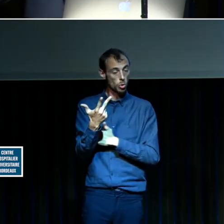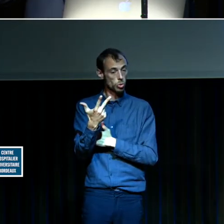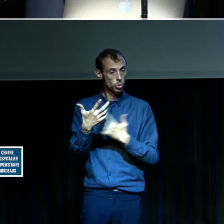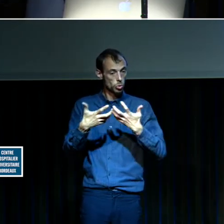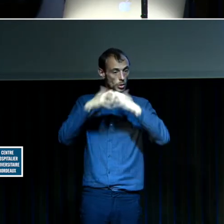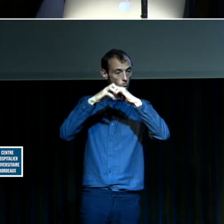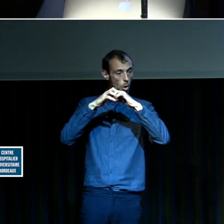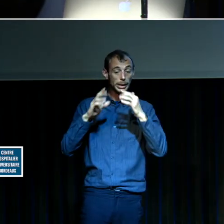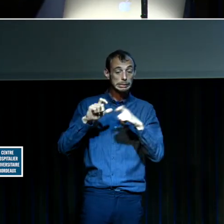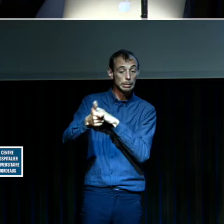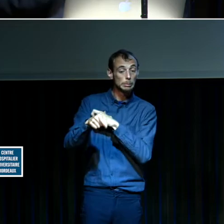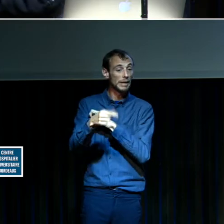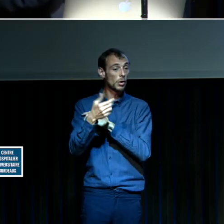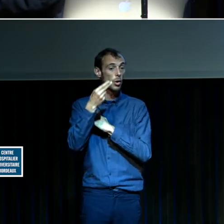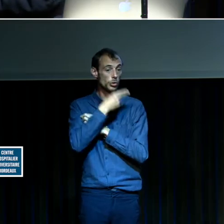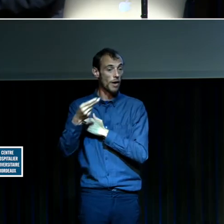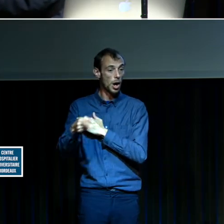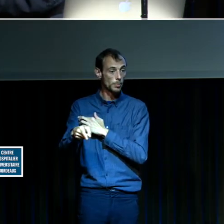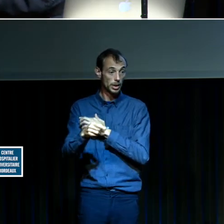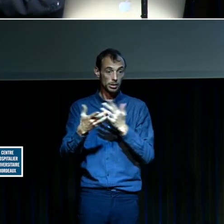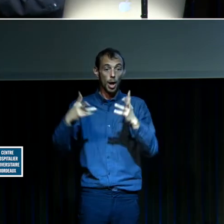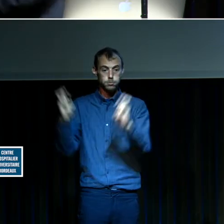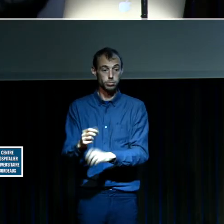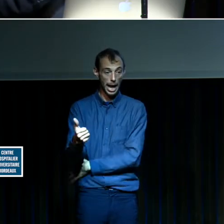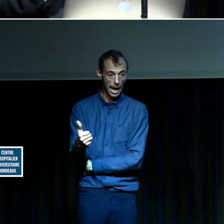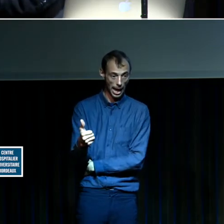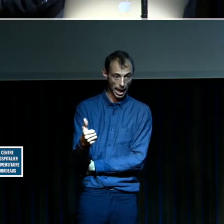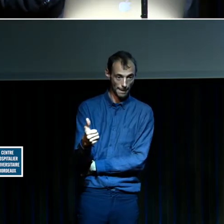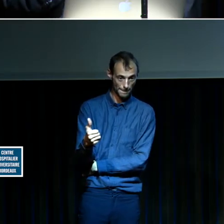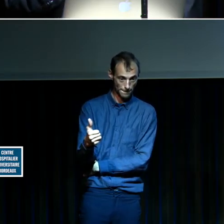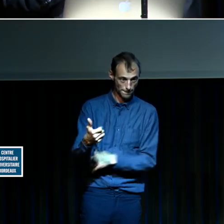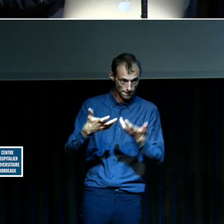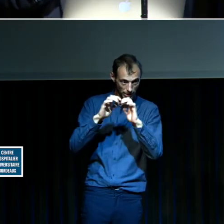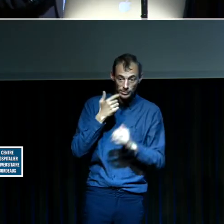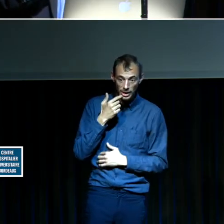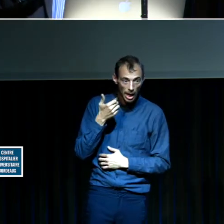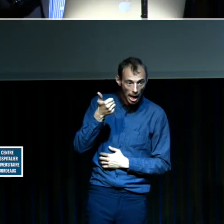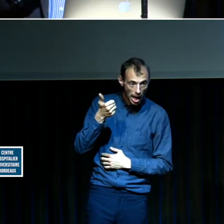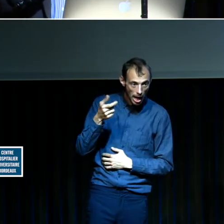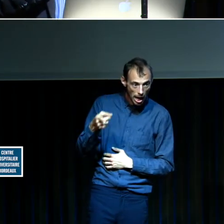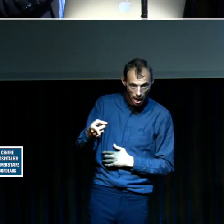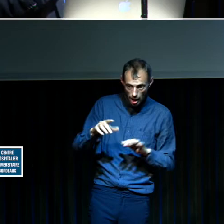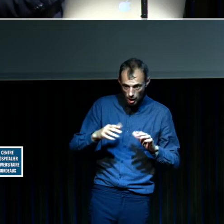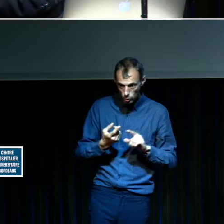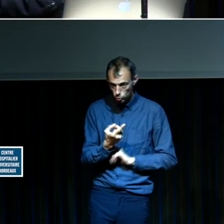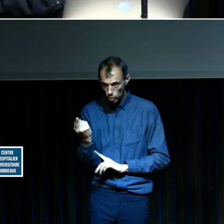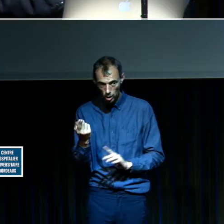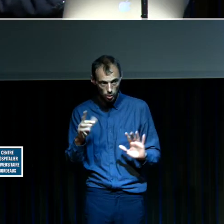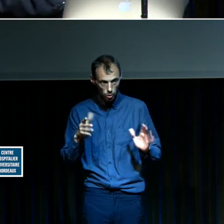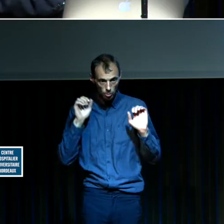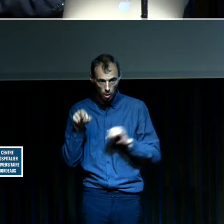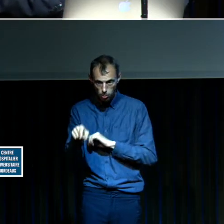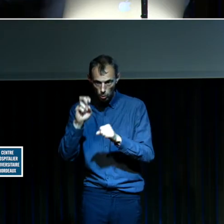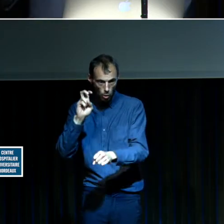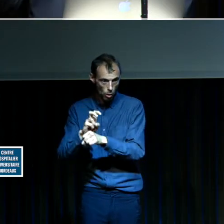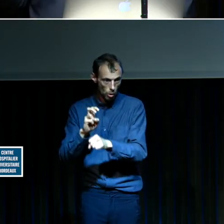il n'en restera qu'un. Donc comment voulez-vous demander à un neurologue à Périgueux d'assumer la charge d'une garde tous